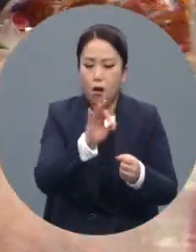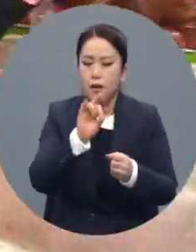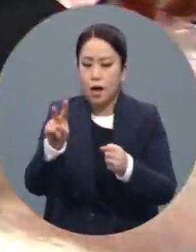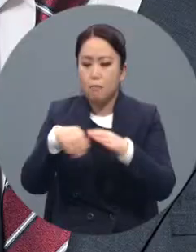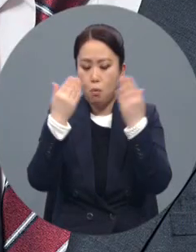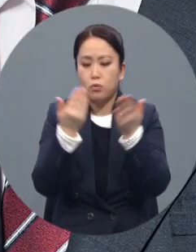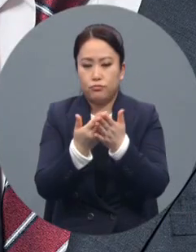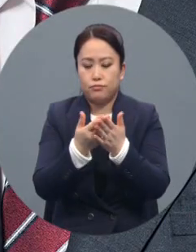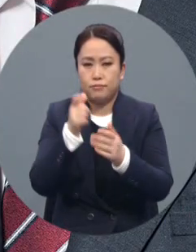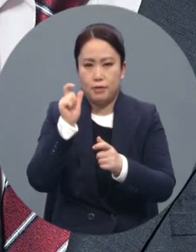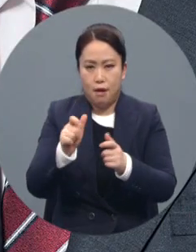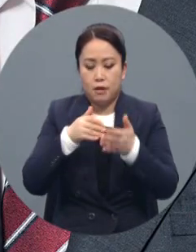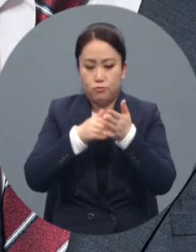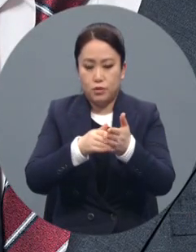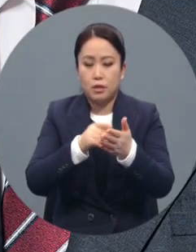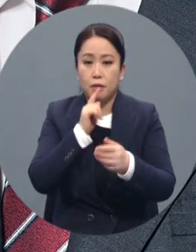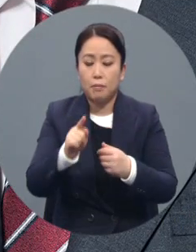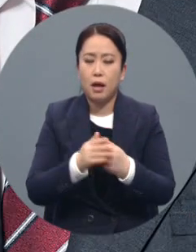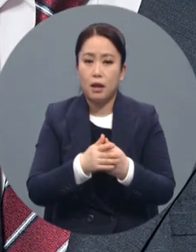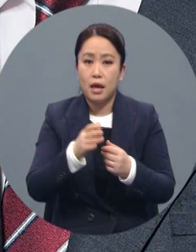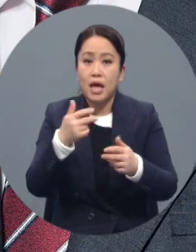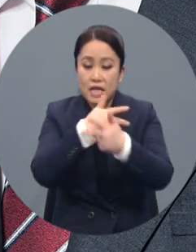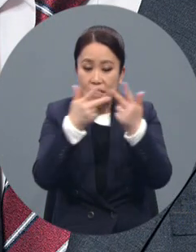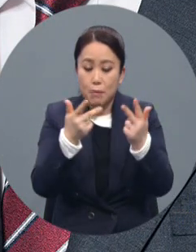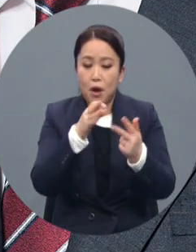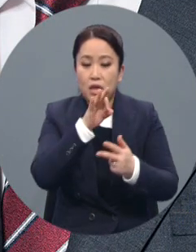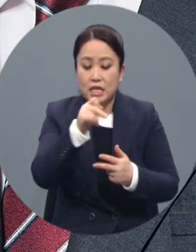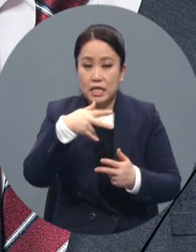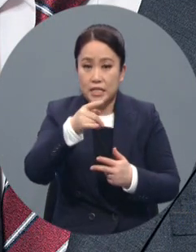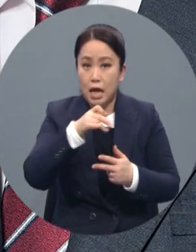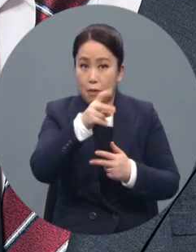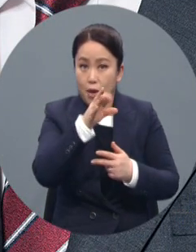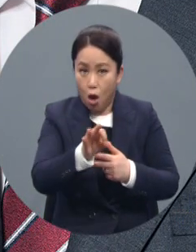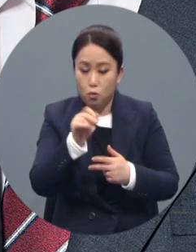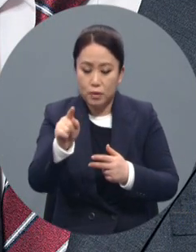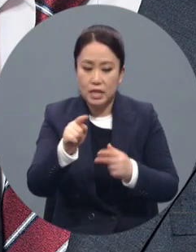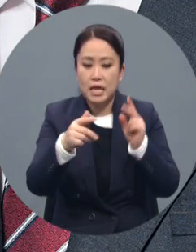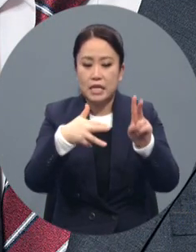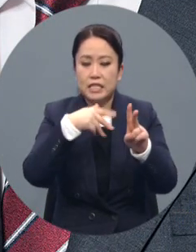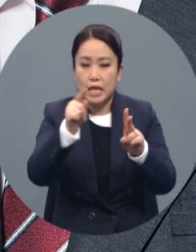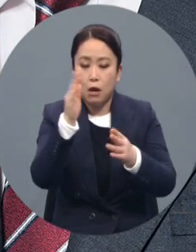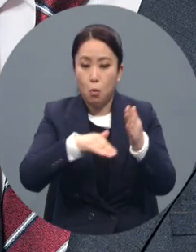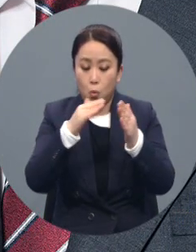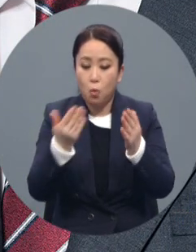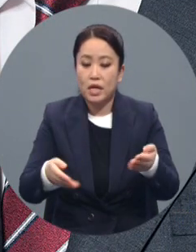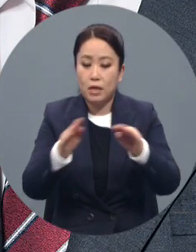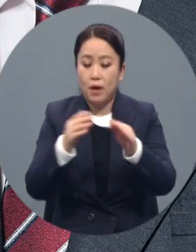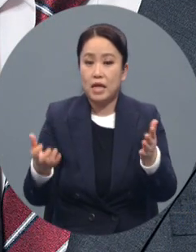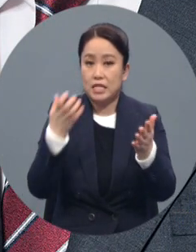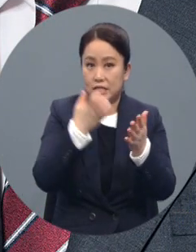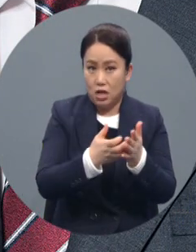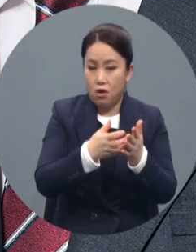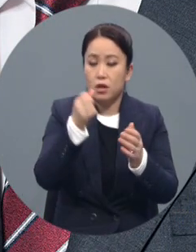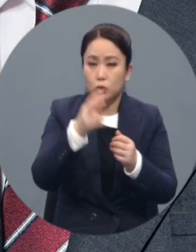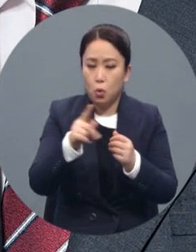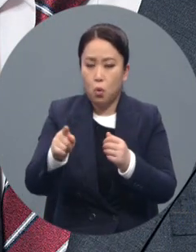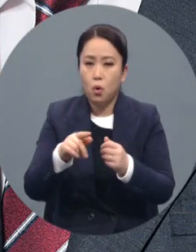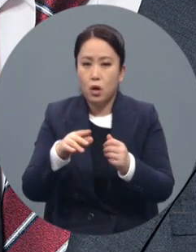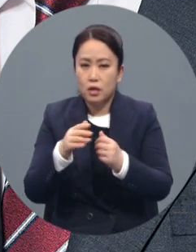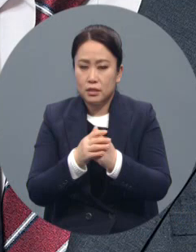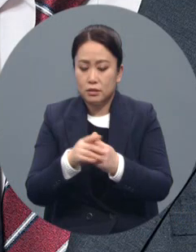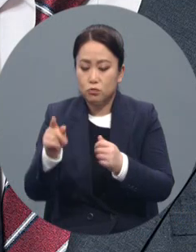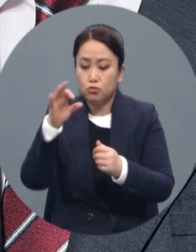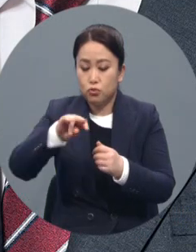있습니다. 이재명 후보는 2차 공공기관 이전과 자치분권 개헌 추진을, 윤석열